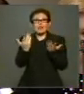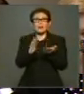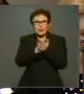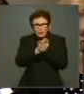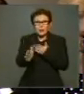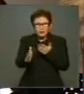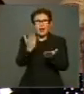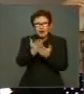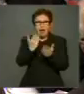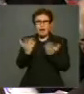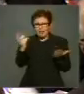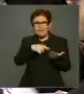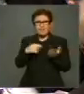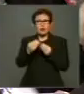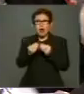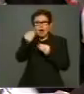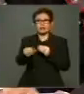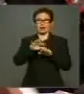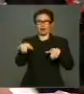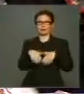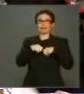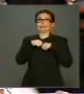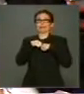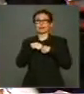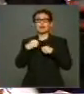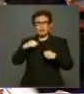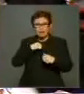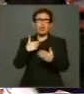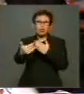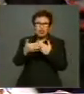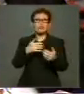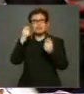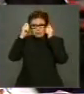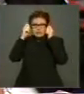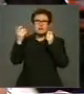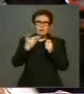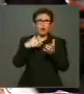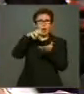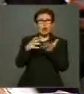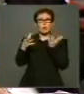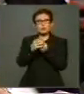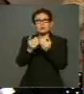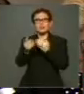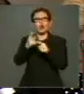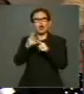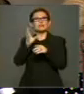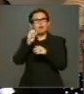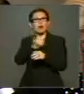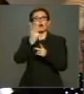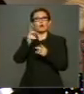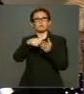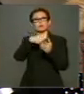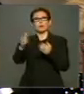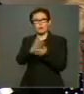Jerusalemia, mistä laittaa. Minä tien hartiavoimin töitä tämän hallituksen kanssa, että ne entisetkin saadaan maksettua.